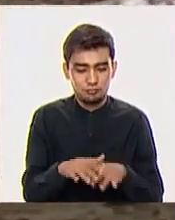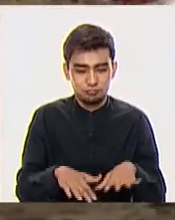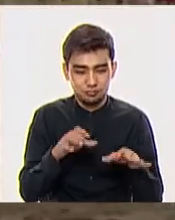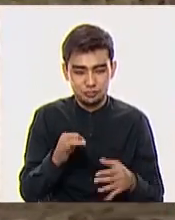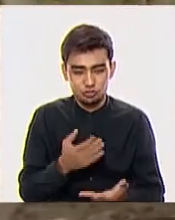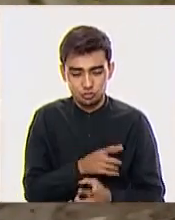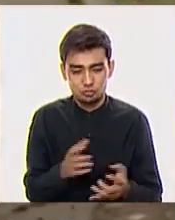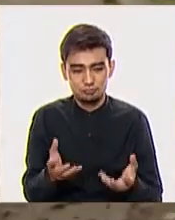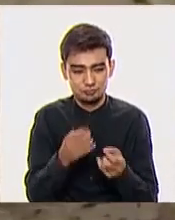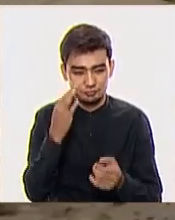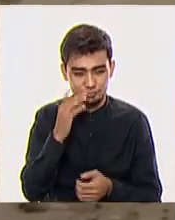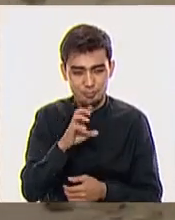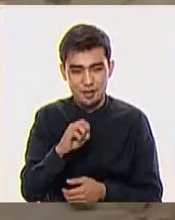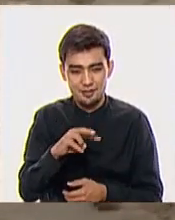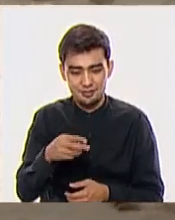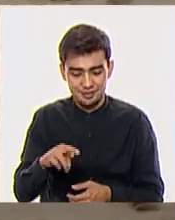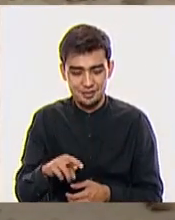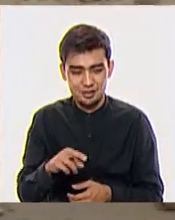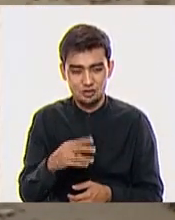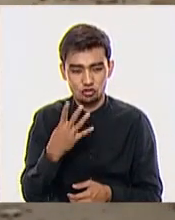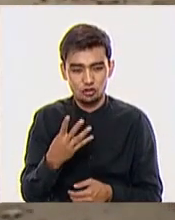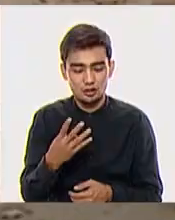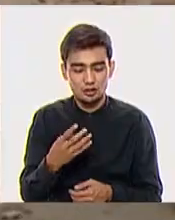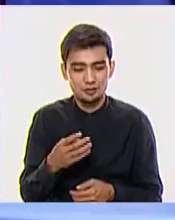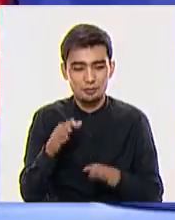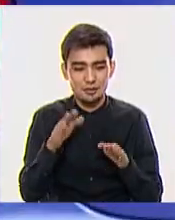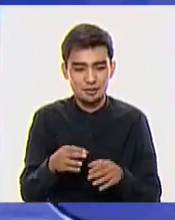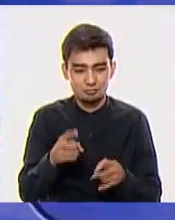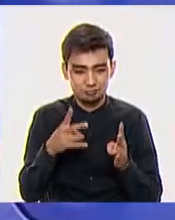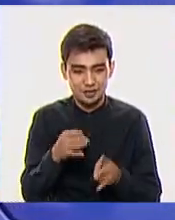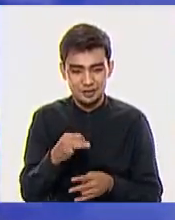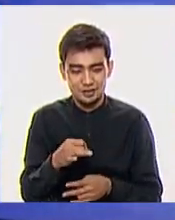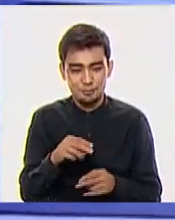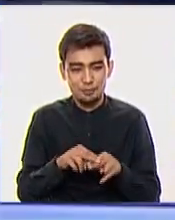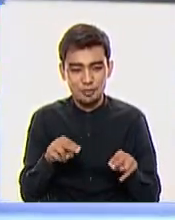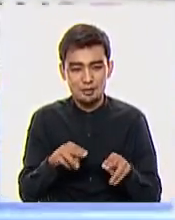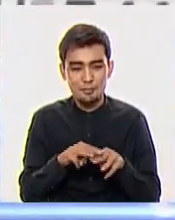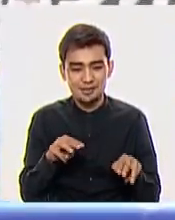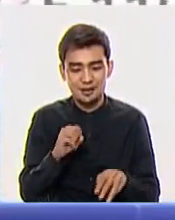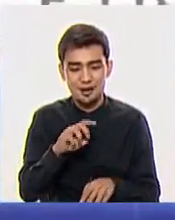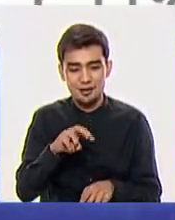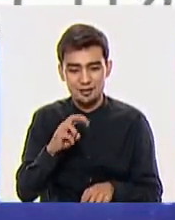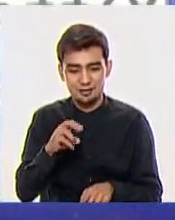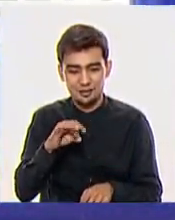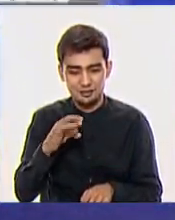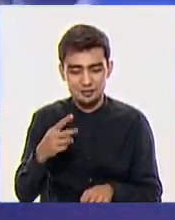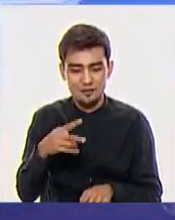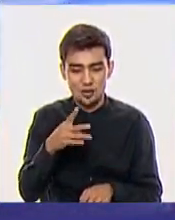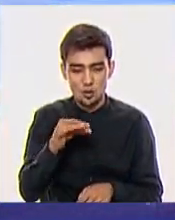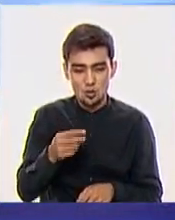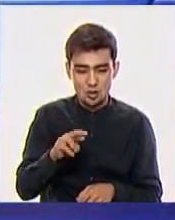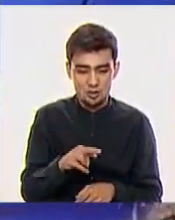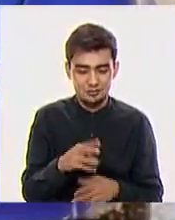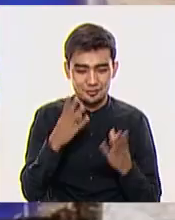эвакуировать жителей. В Бельгии особенно пострадали 4 провинции. Премьер-министр Александр де Кро объявил 20 июля национальным